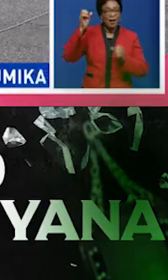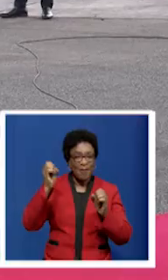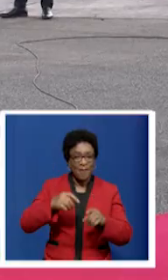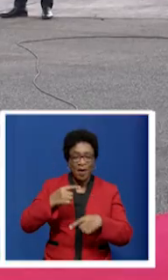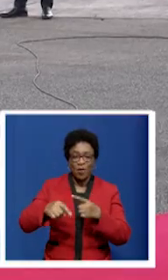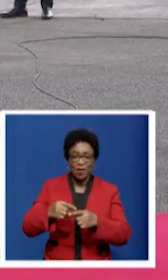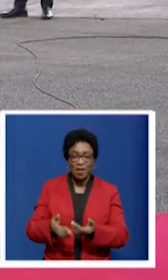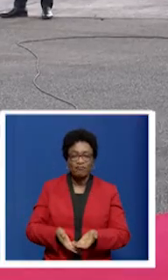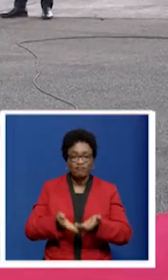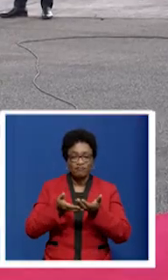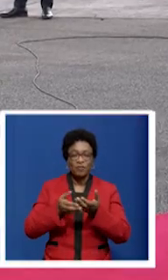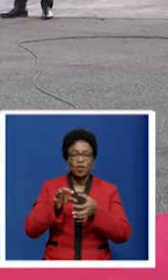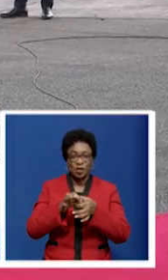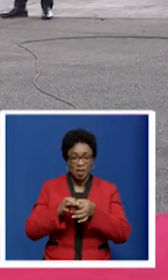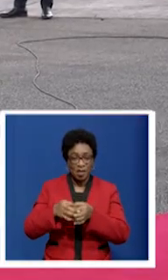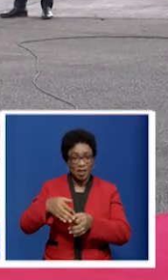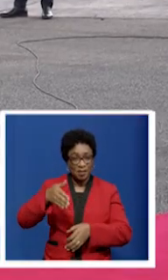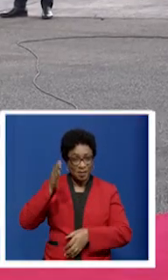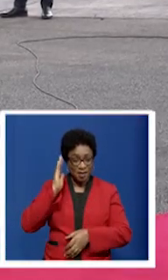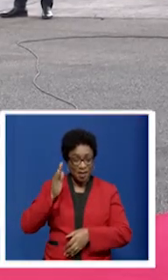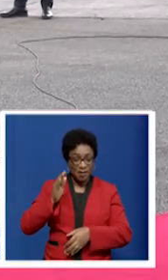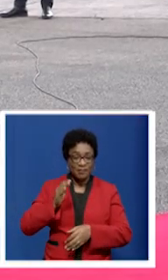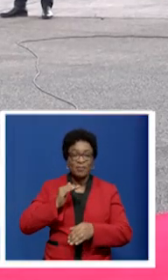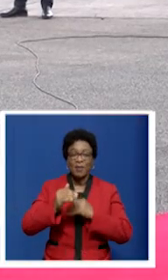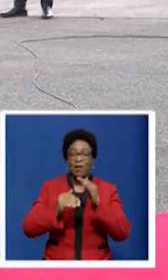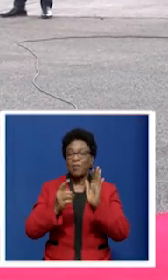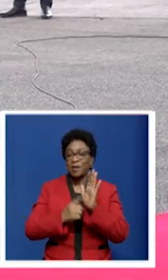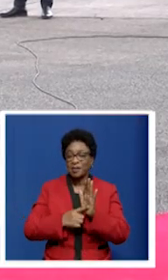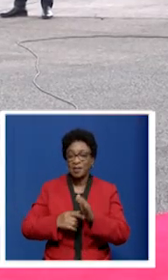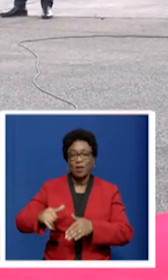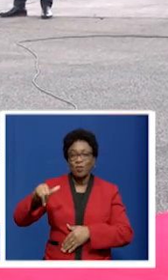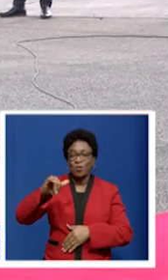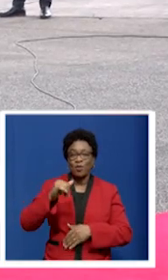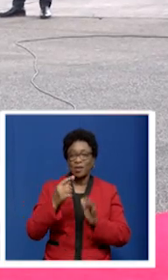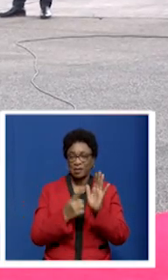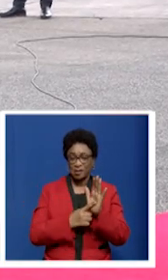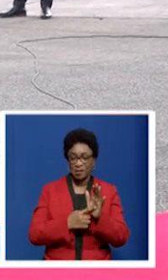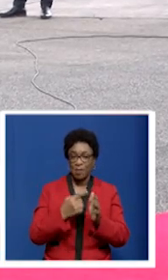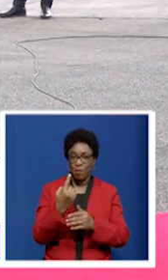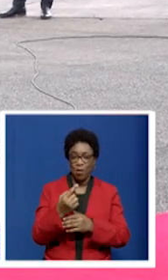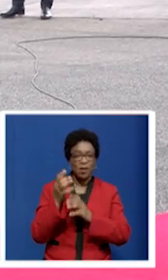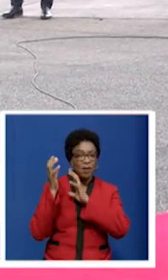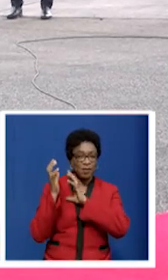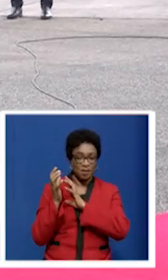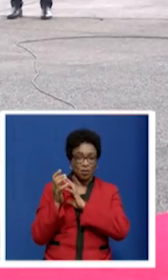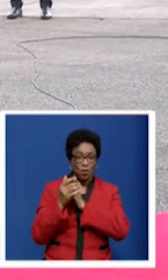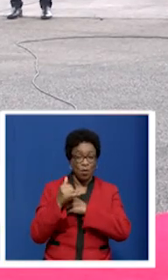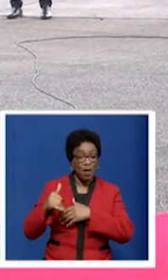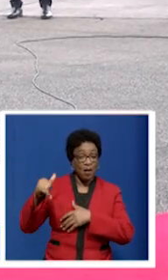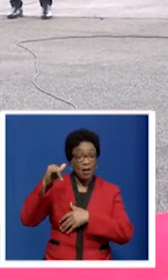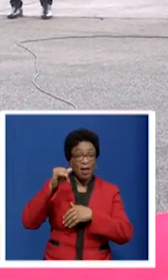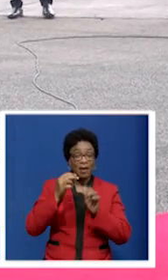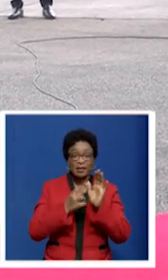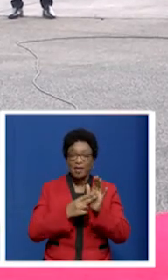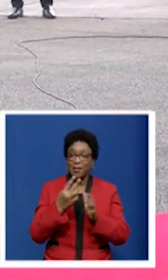Hili na serikali ya awamu ya Sita imenunua ndege takribani Sita ikiwepo Moja ya mizigo Na kwa Sasa ndege hii Aina ya Boeing